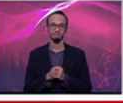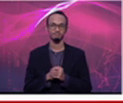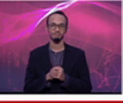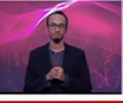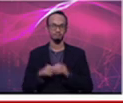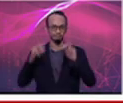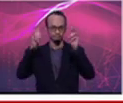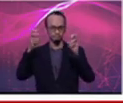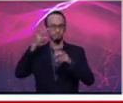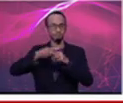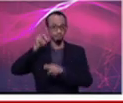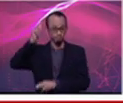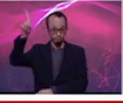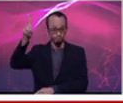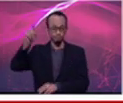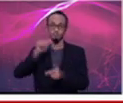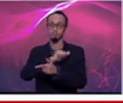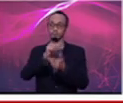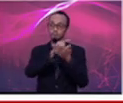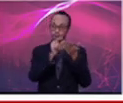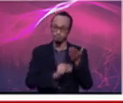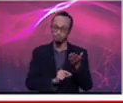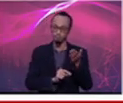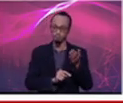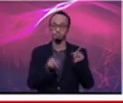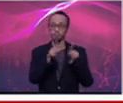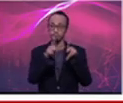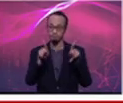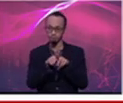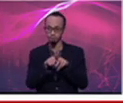ini atau lakaran kasut tumit